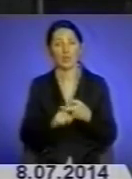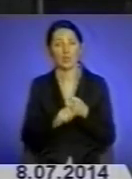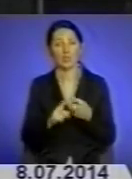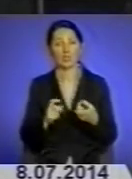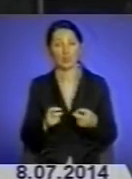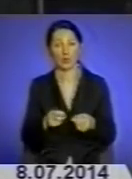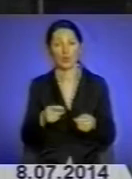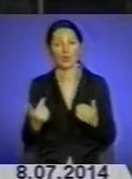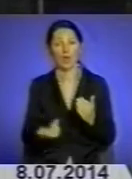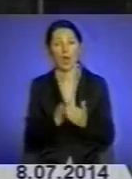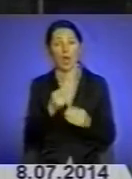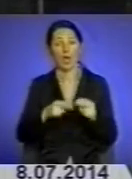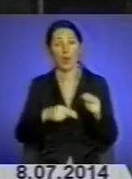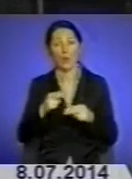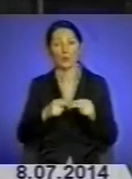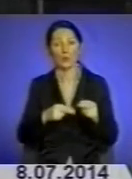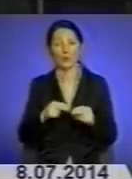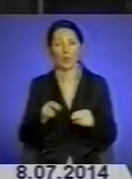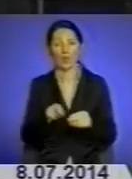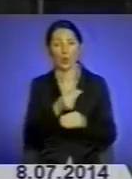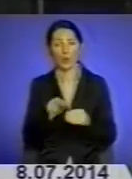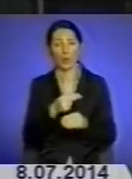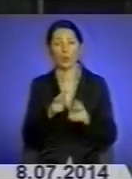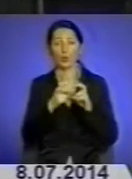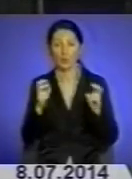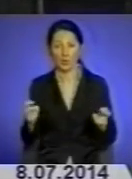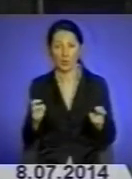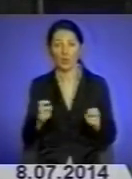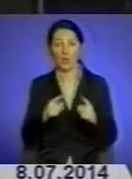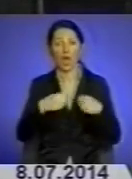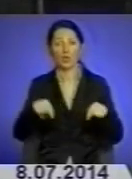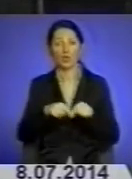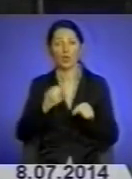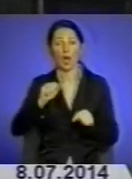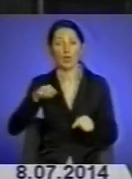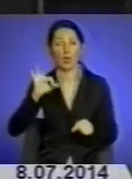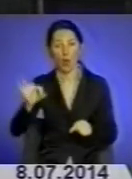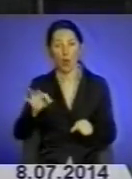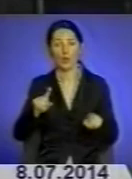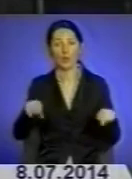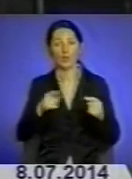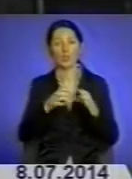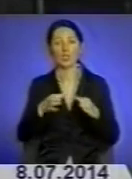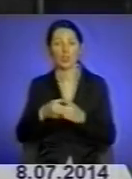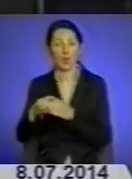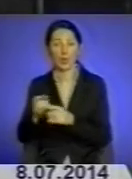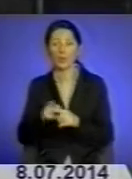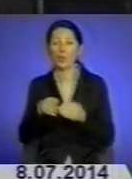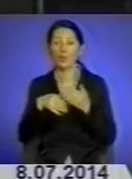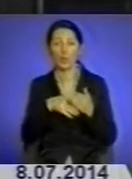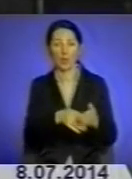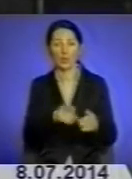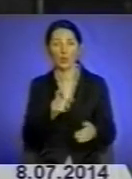залізничні мости та автошляхи. А в зоні АТО створені штаби, де допомагатимуть людям, які тимчасово залишають свої